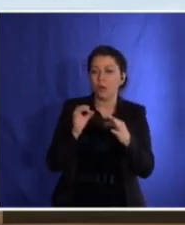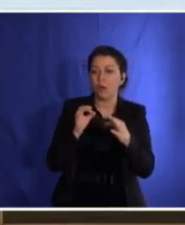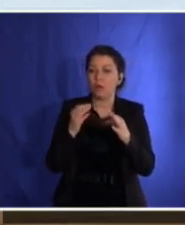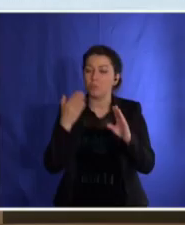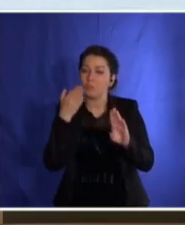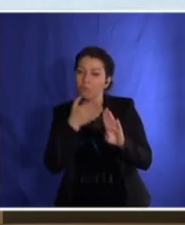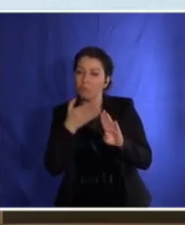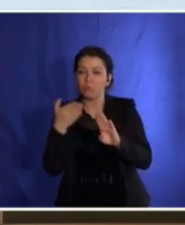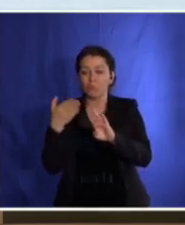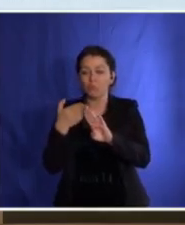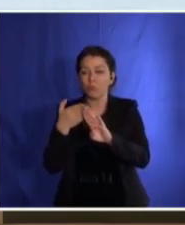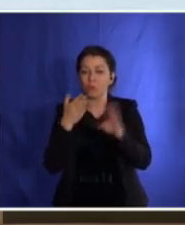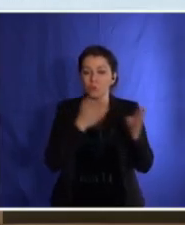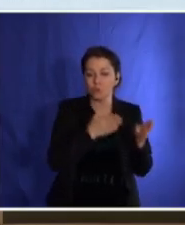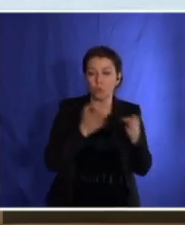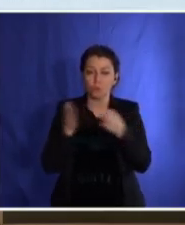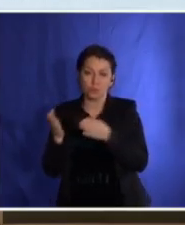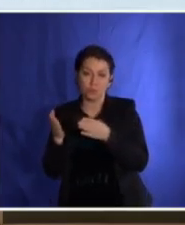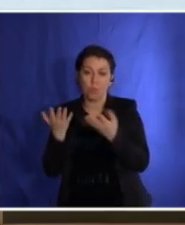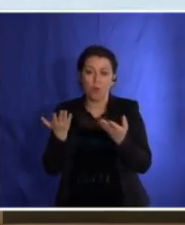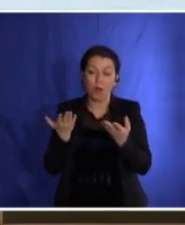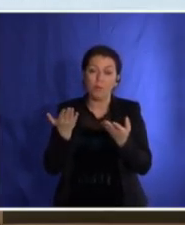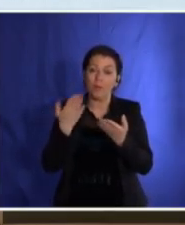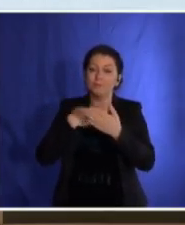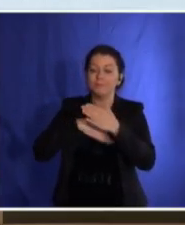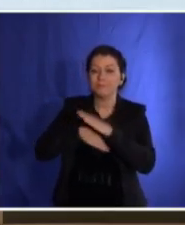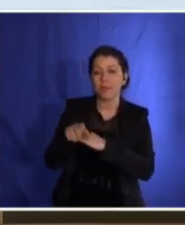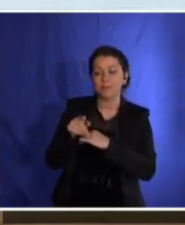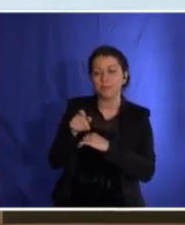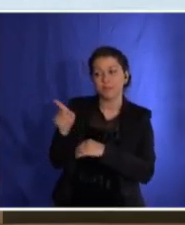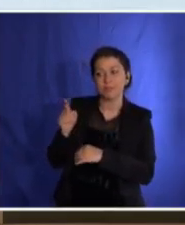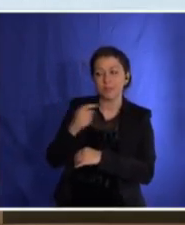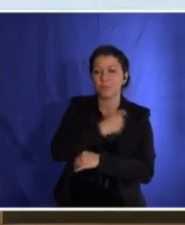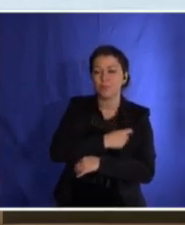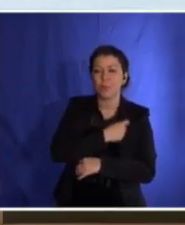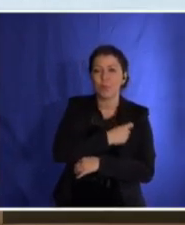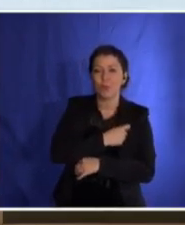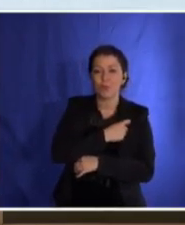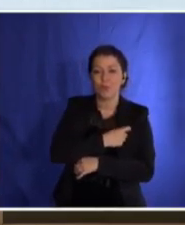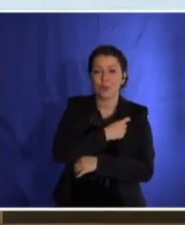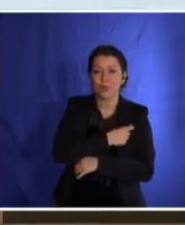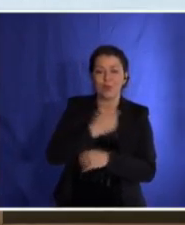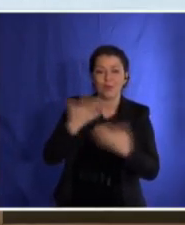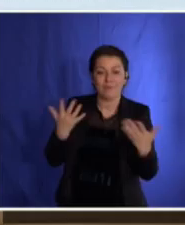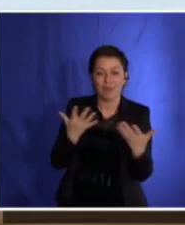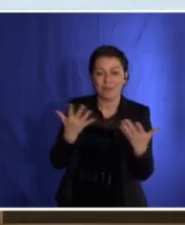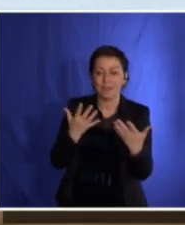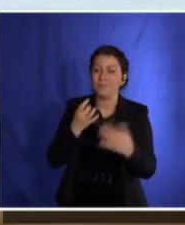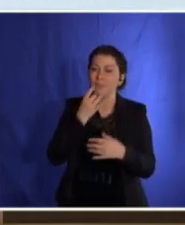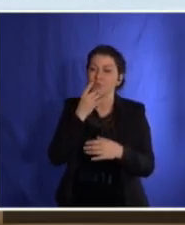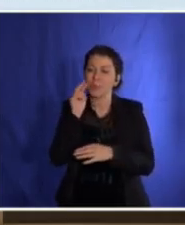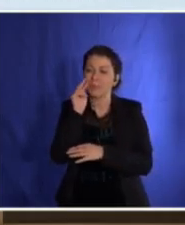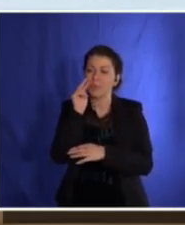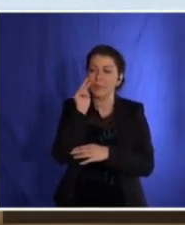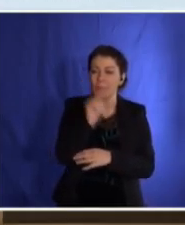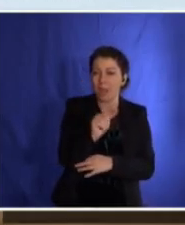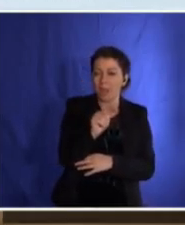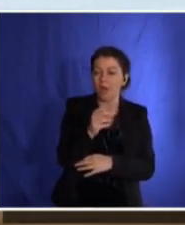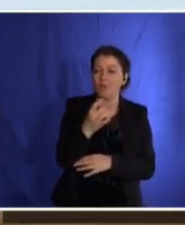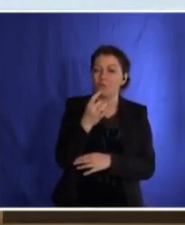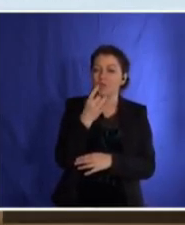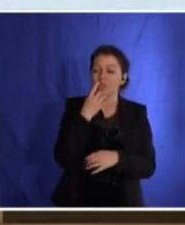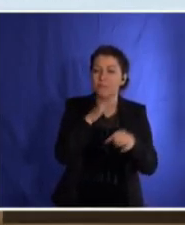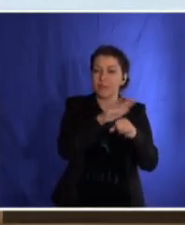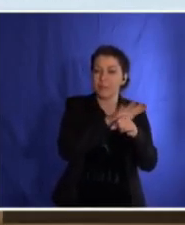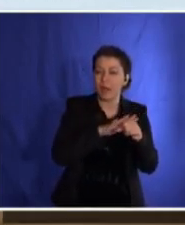Aber meistens haben diese anderen politischen Parteien immer nur einen bestimmten Blick auf ein gewisses Spektrum und auf eine